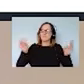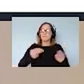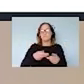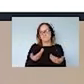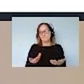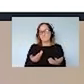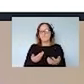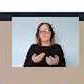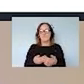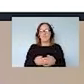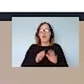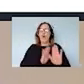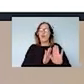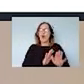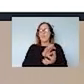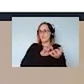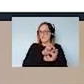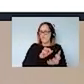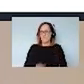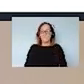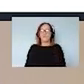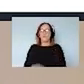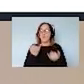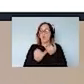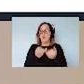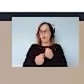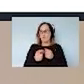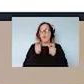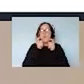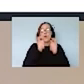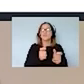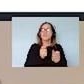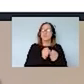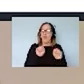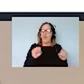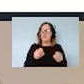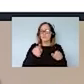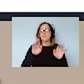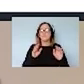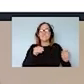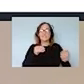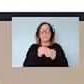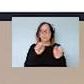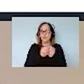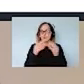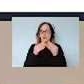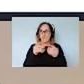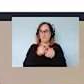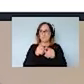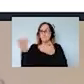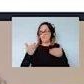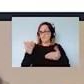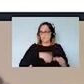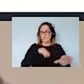waste i ochrony zasobów planety. Jeśli chodzi o zgłoszenia do akcji, to one trwają do samego wydarzenia, czyli do 10 października, ale zachęcamy